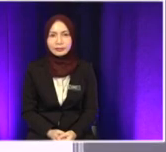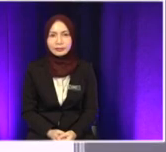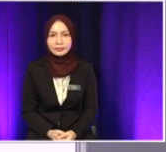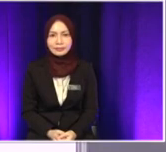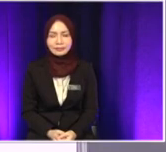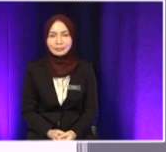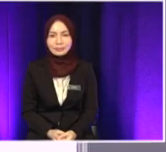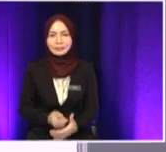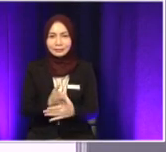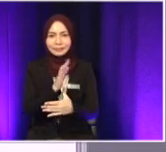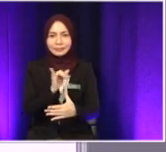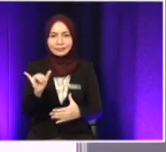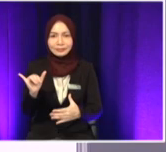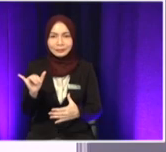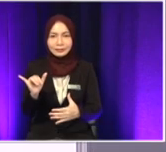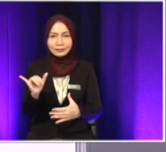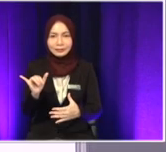seterusnya selari